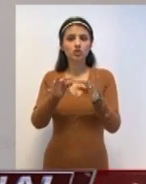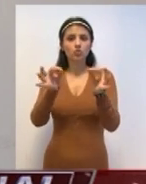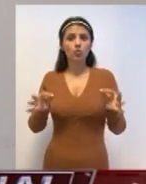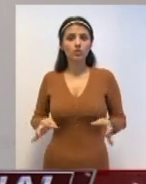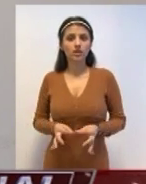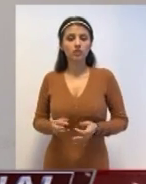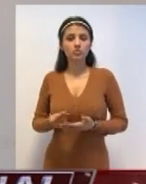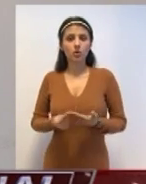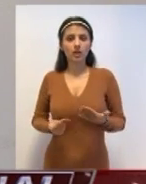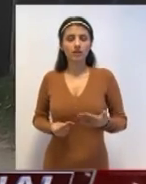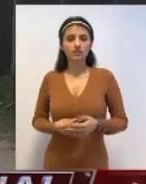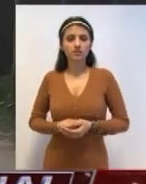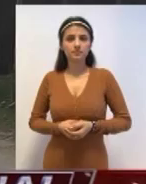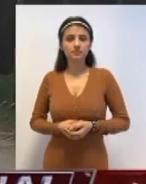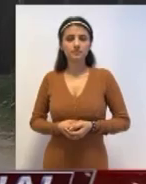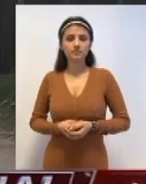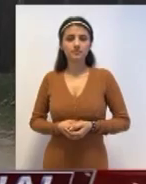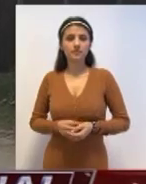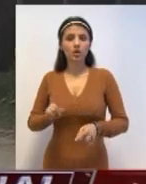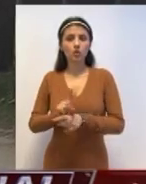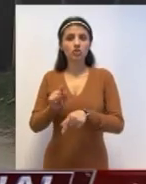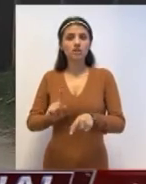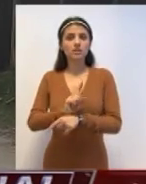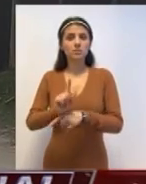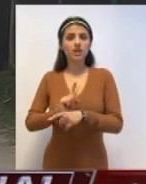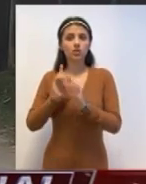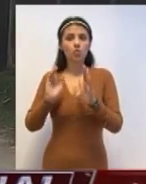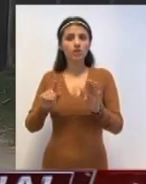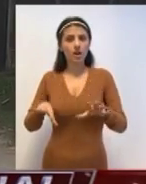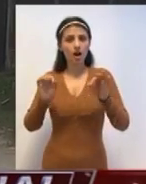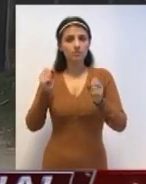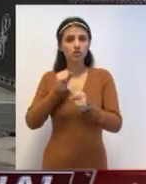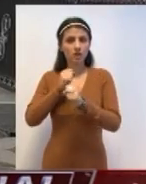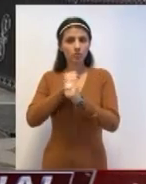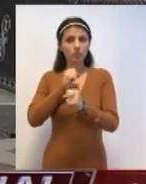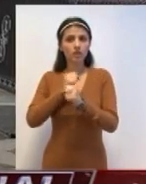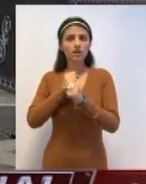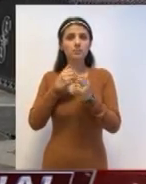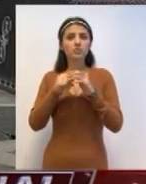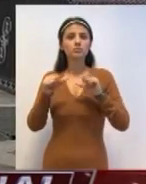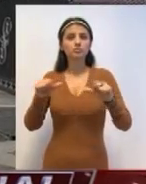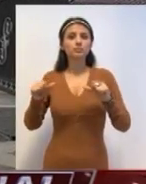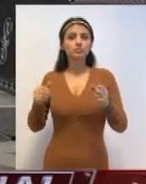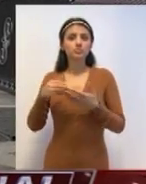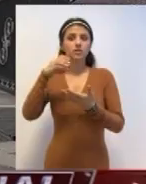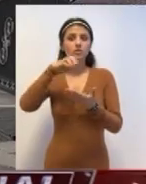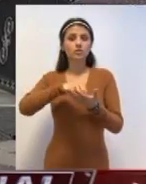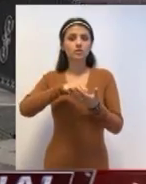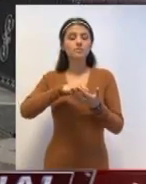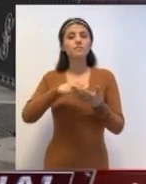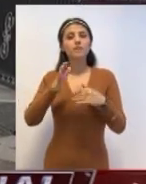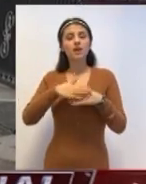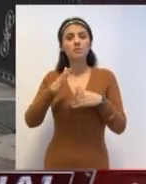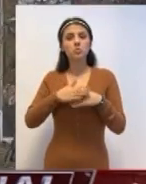încheierea acestui proiect. Tot în această perioadă am lucrat la decolmatarea Vâlcelei